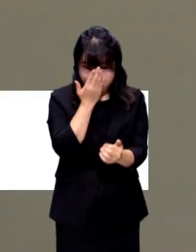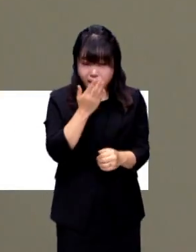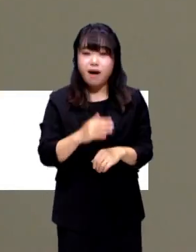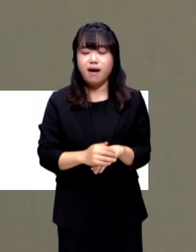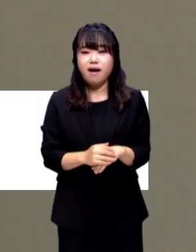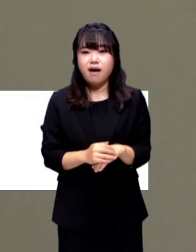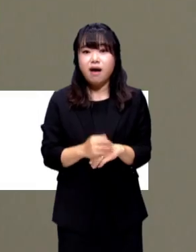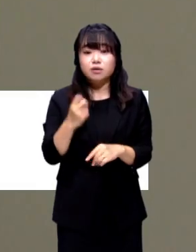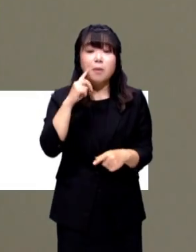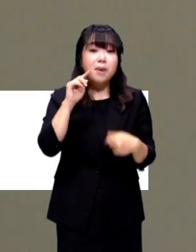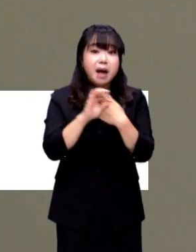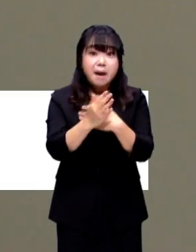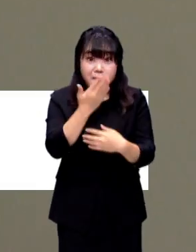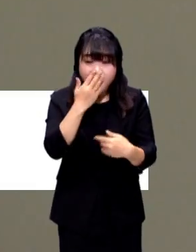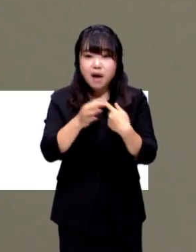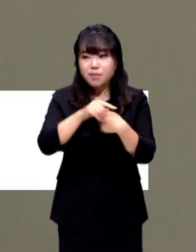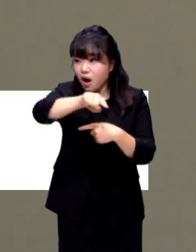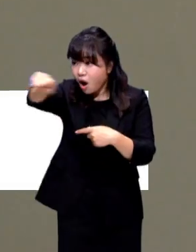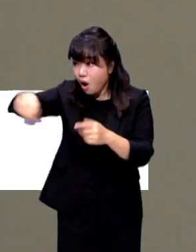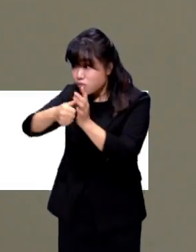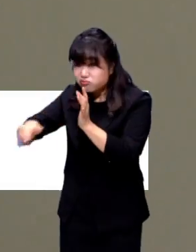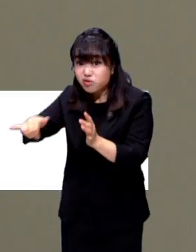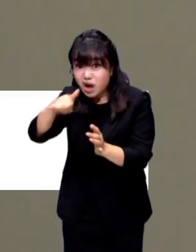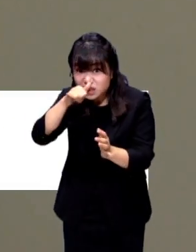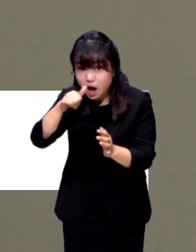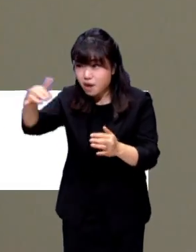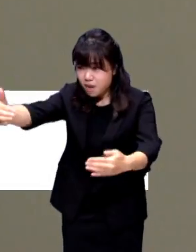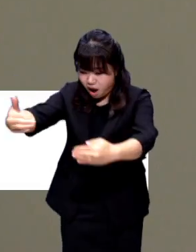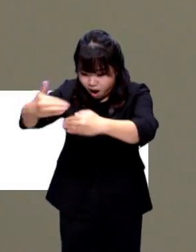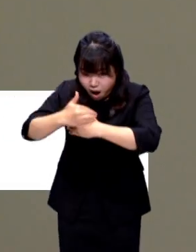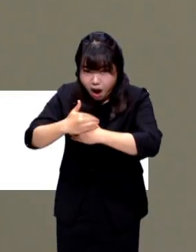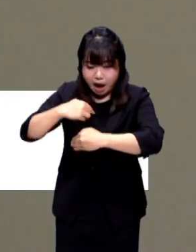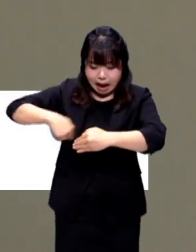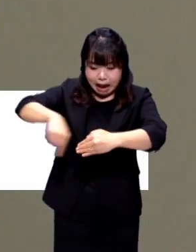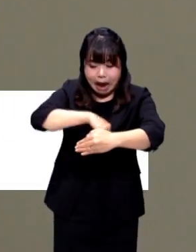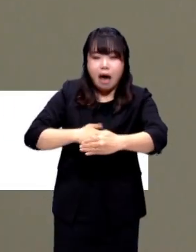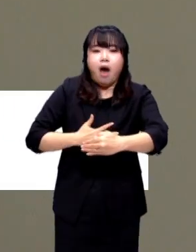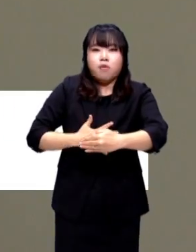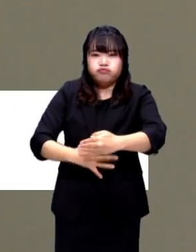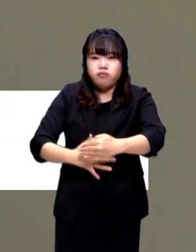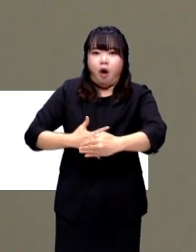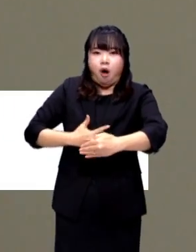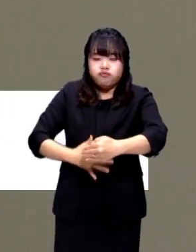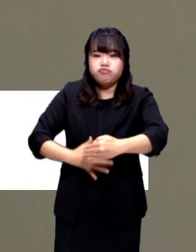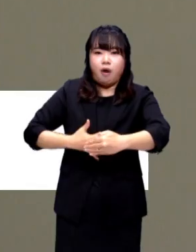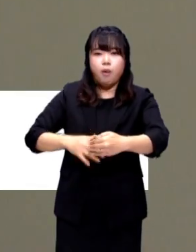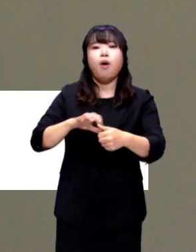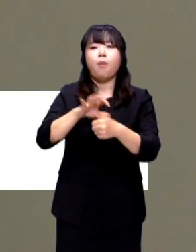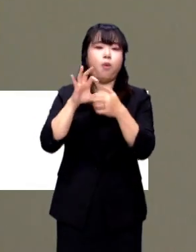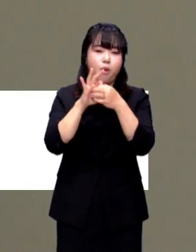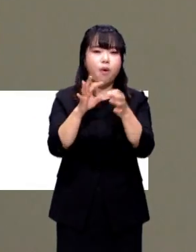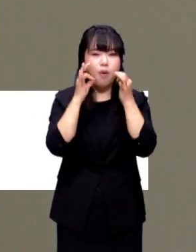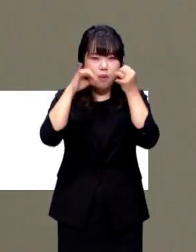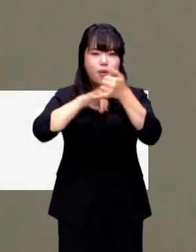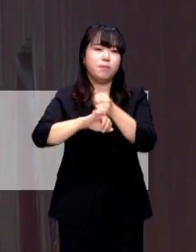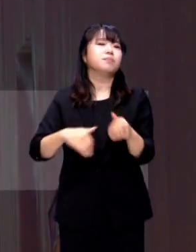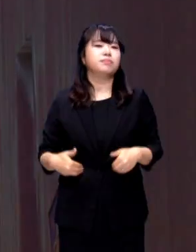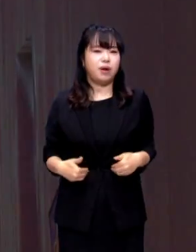가능하다면은 지형 지물을 이용해서 최대한 호흡의 공간을 확보하는 이런 대응 활동이